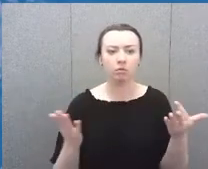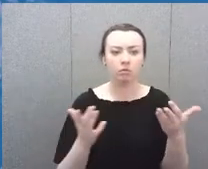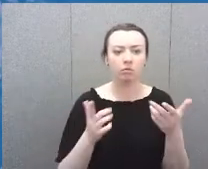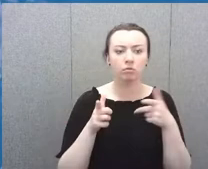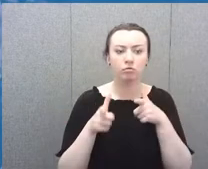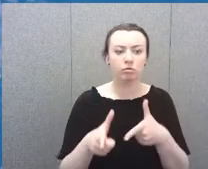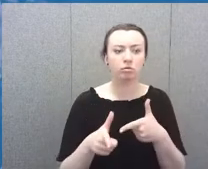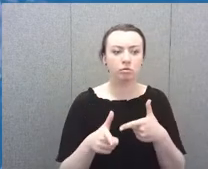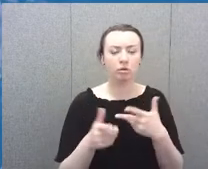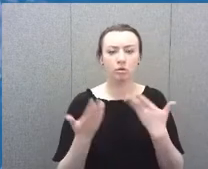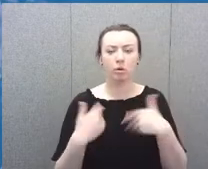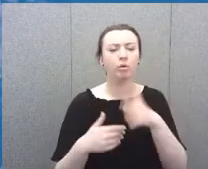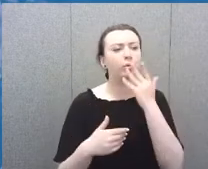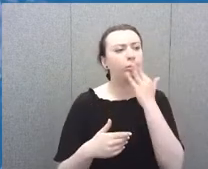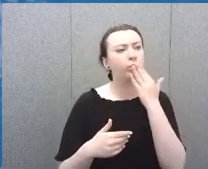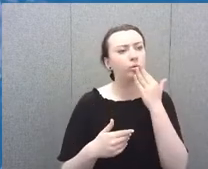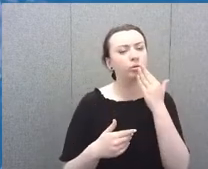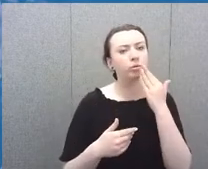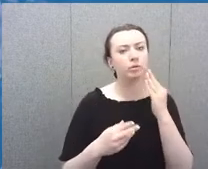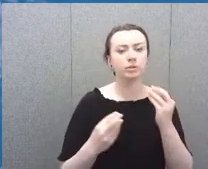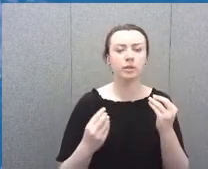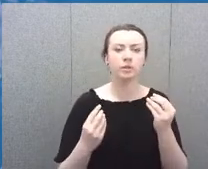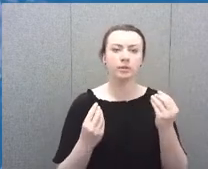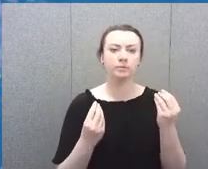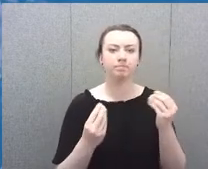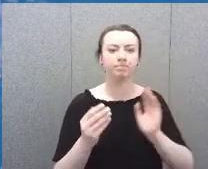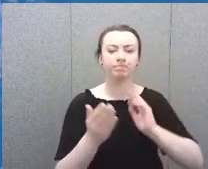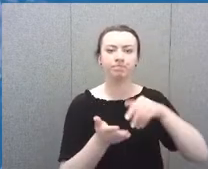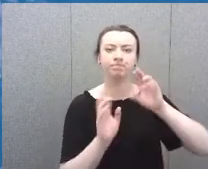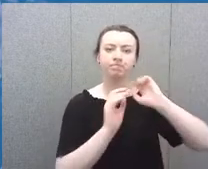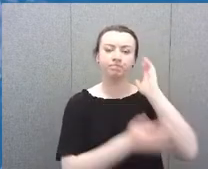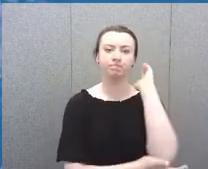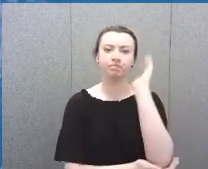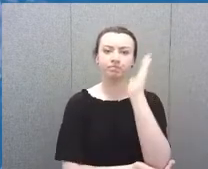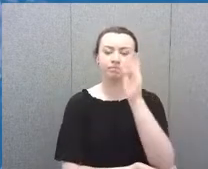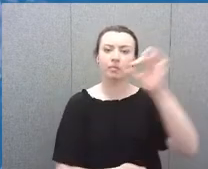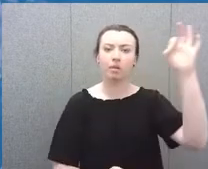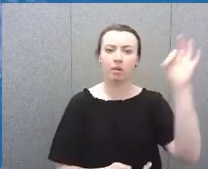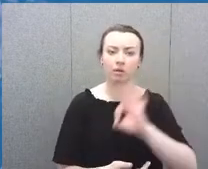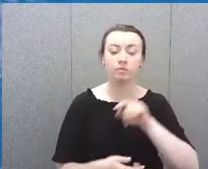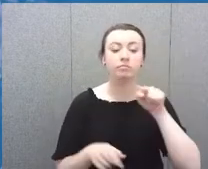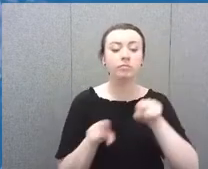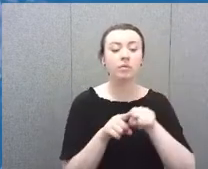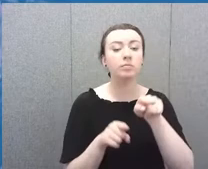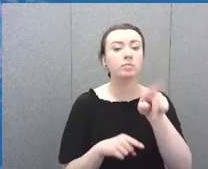Беларуси. В западных странах,